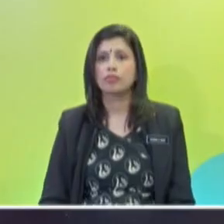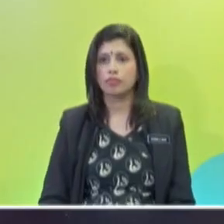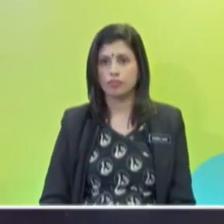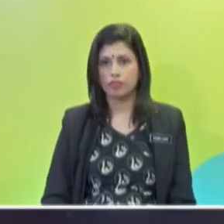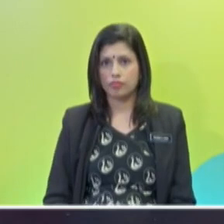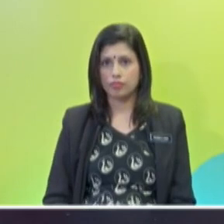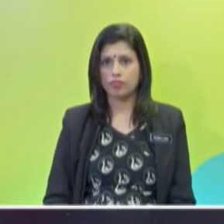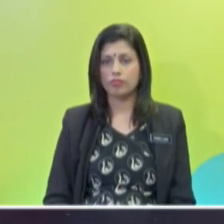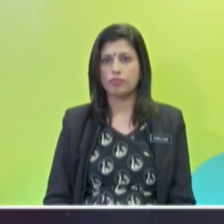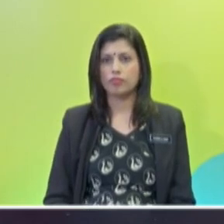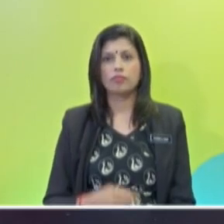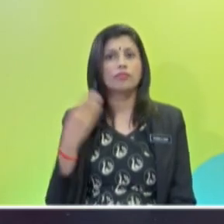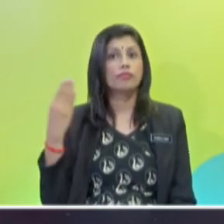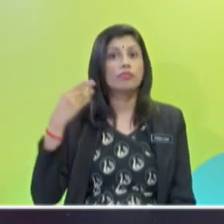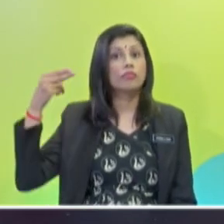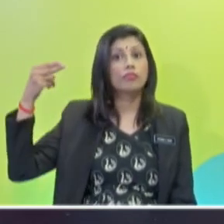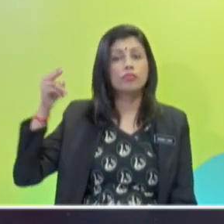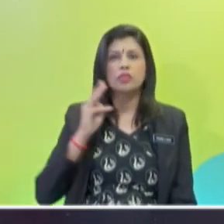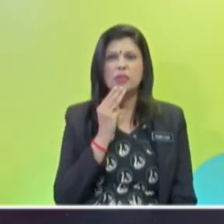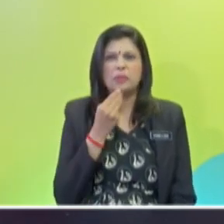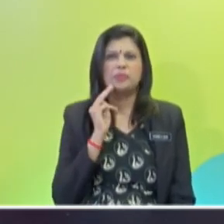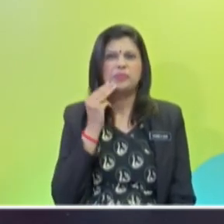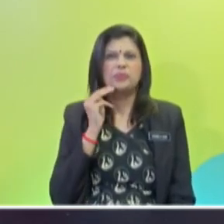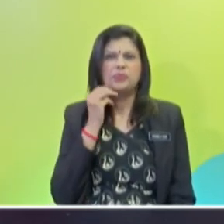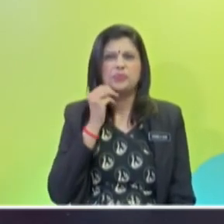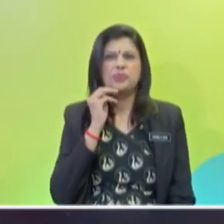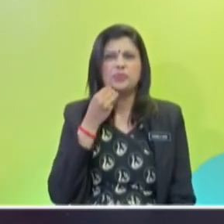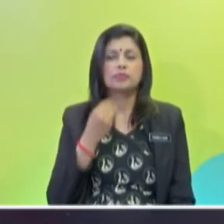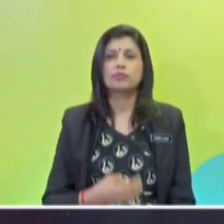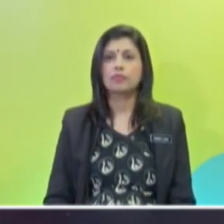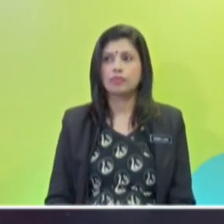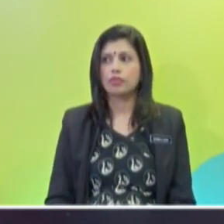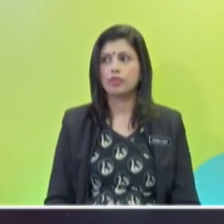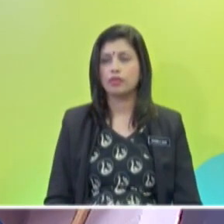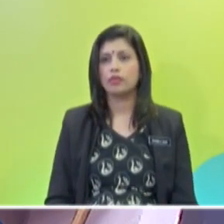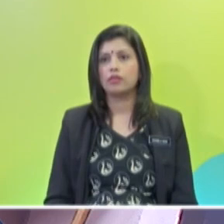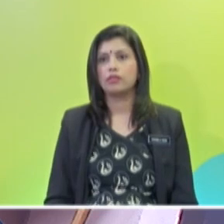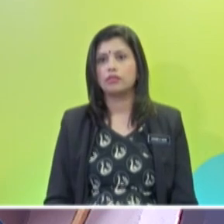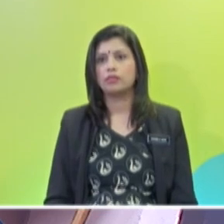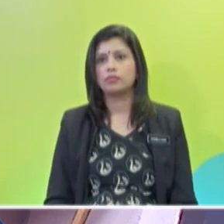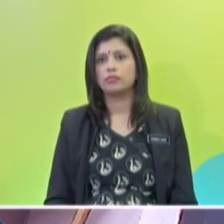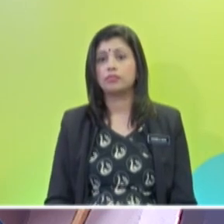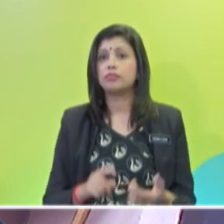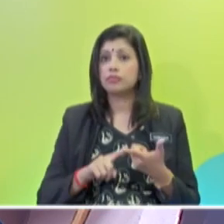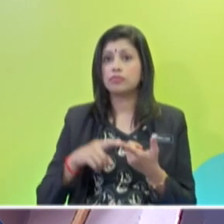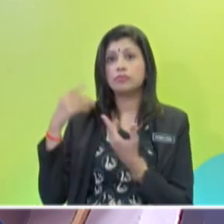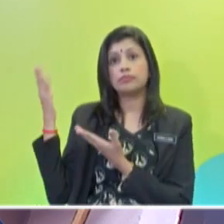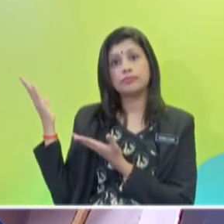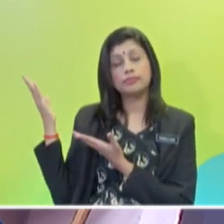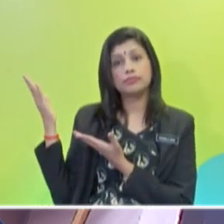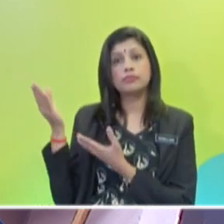masam. Masam tu yang warna hijau. Warna hijau. Okey, dia kaya dengan serat. Betul. Okey, seterusnya. Ini